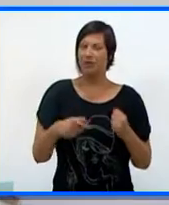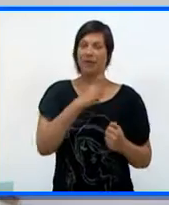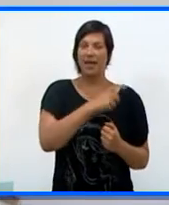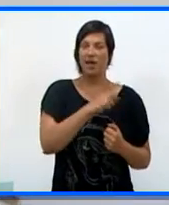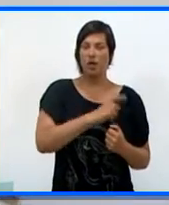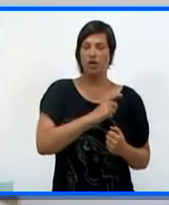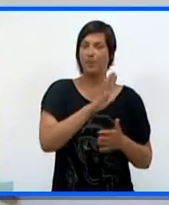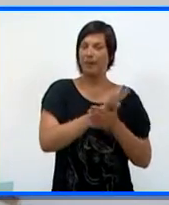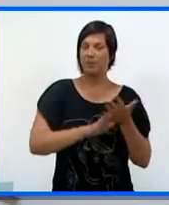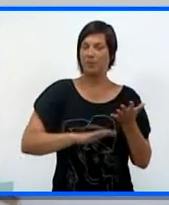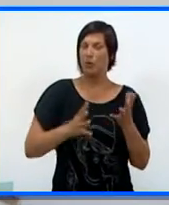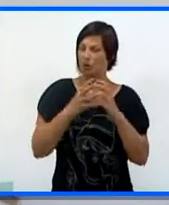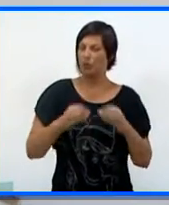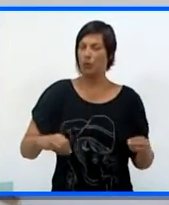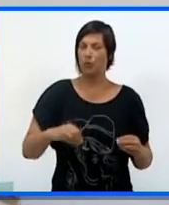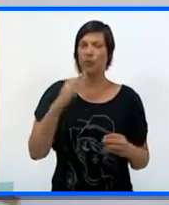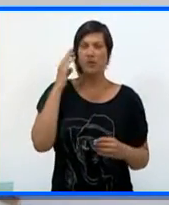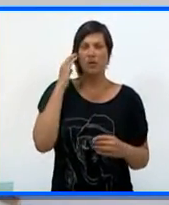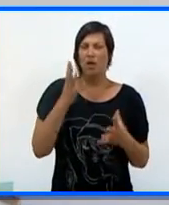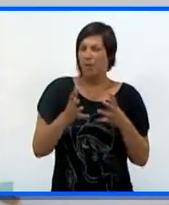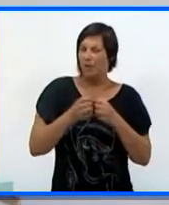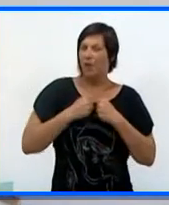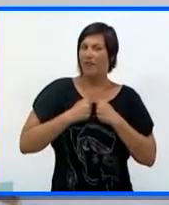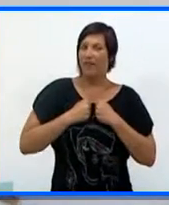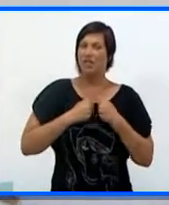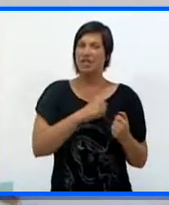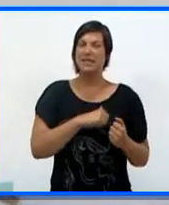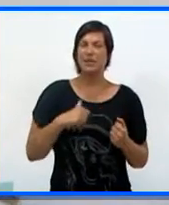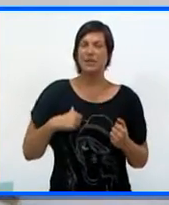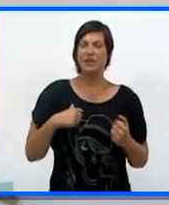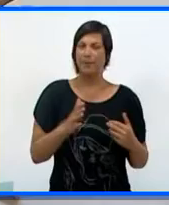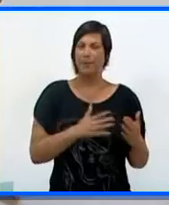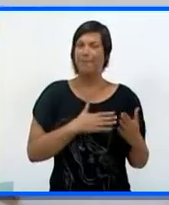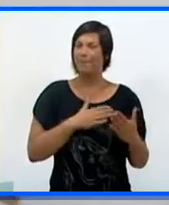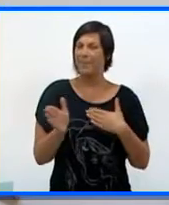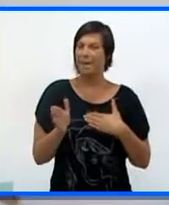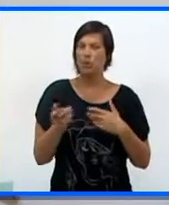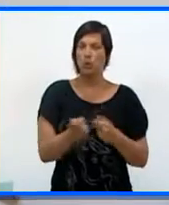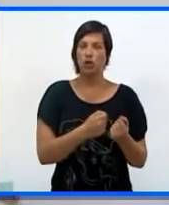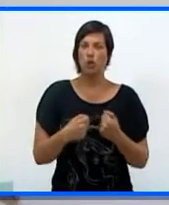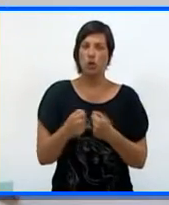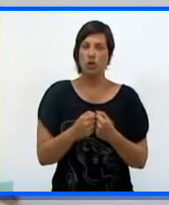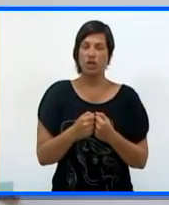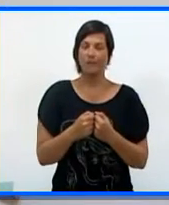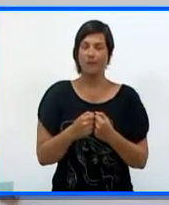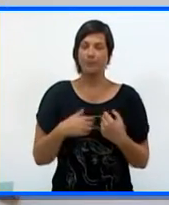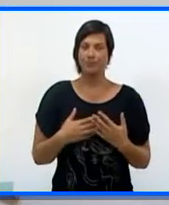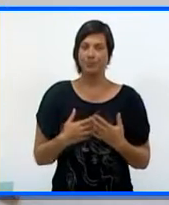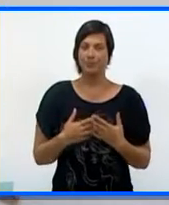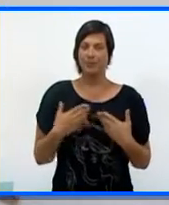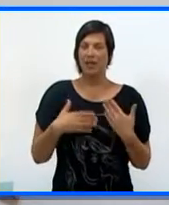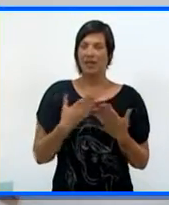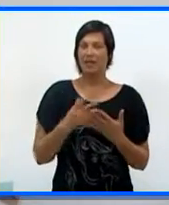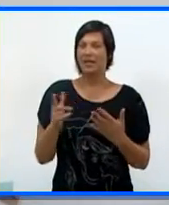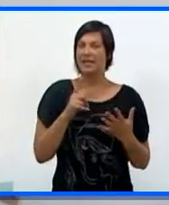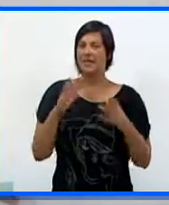osobe kad počnu gubi sluha, oni se povlaču sebe, oni bježu od društva,